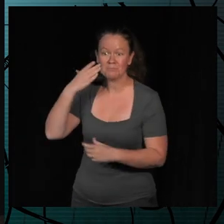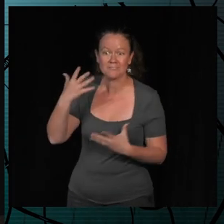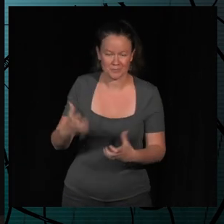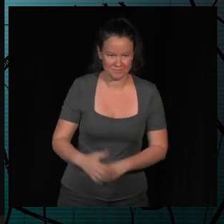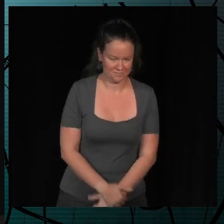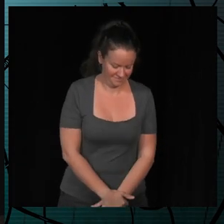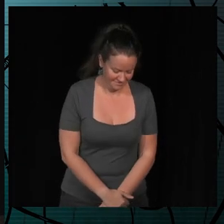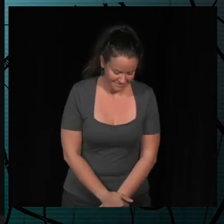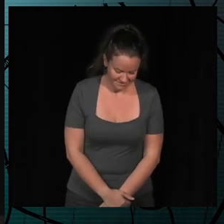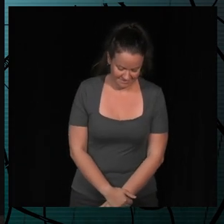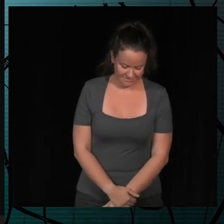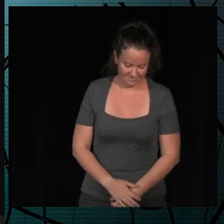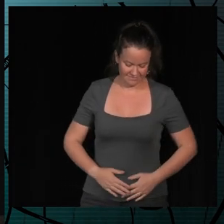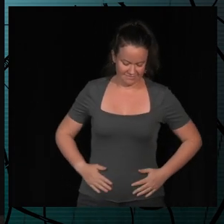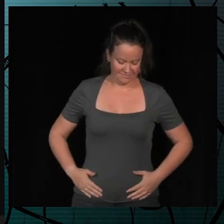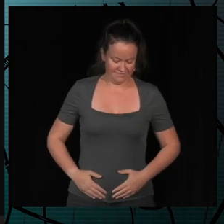merci